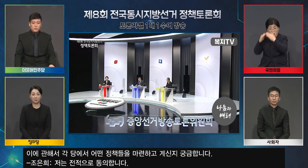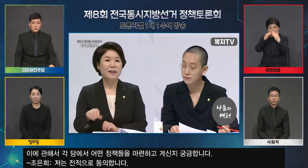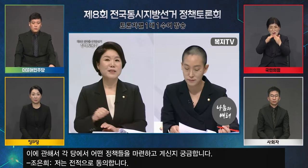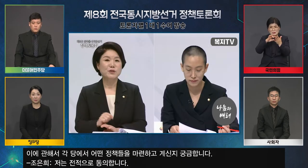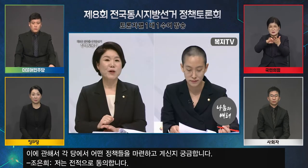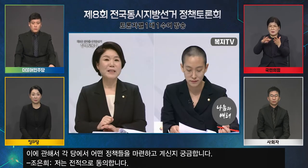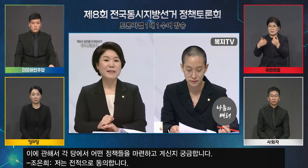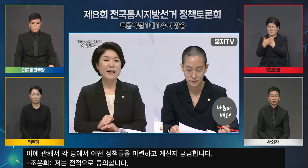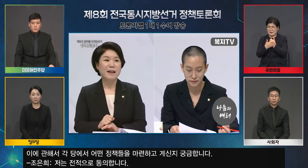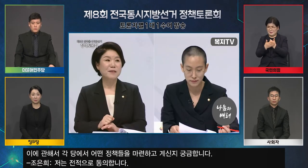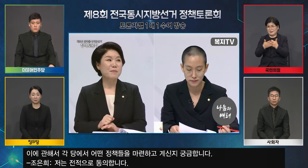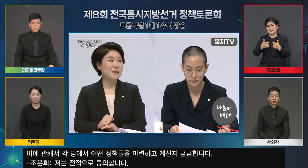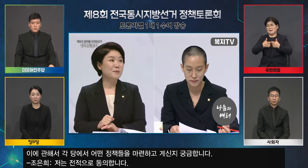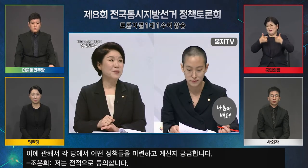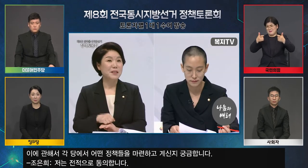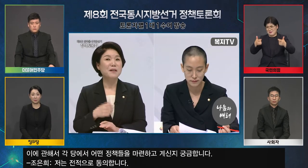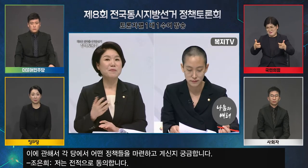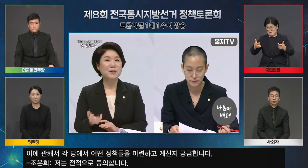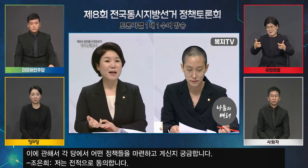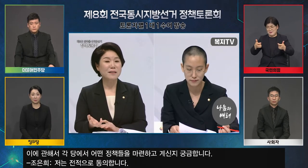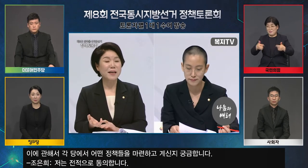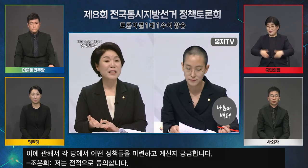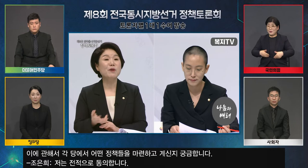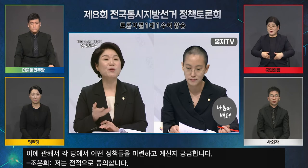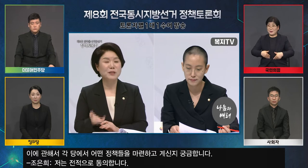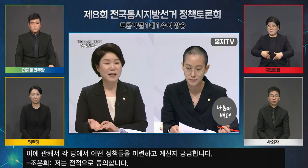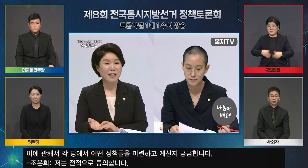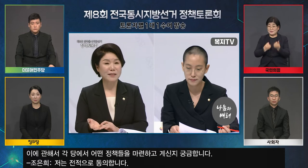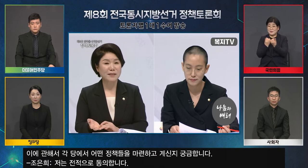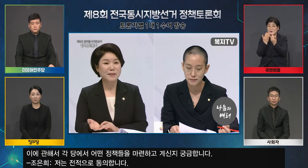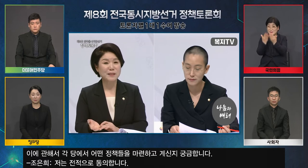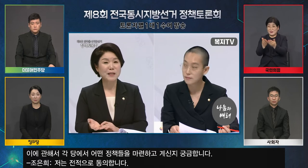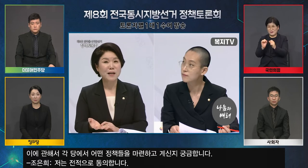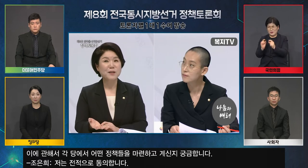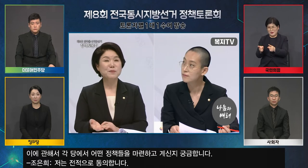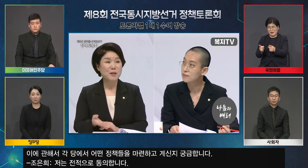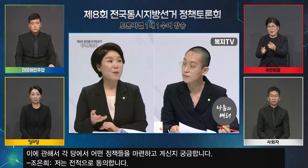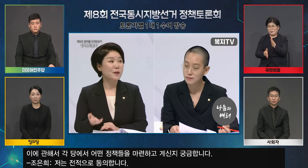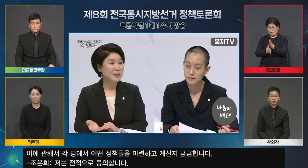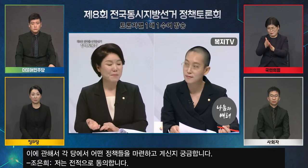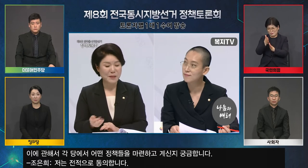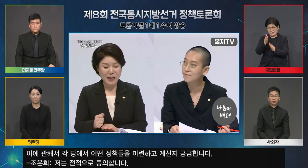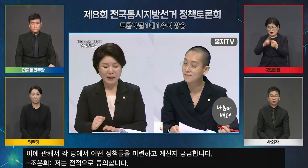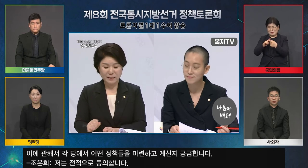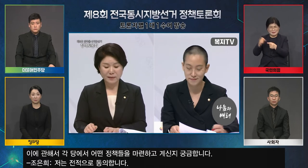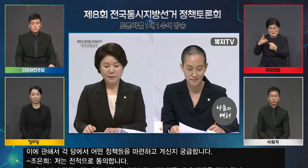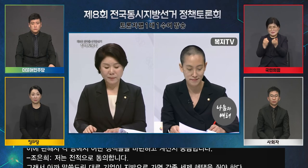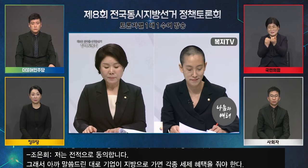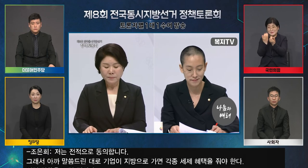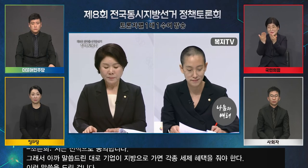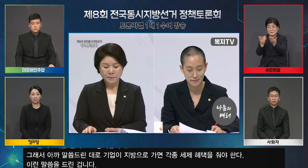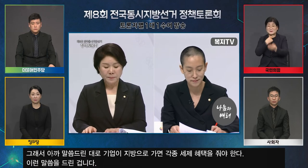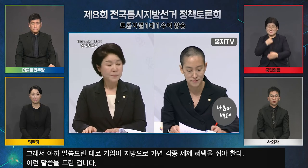혜택을 줘야 된다. 이런 말씀을 드린 겁니다. 그게 기회도시라는 것을 거듭 설명을 드립니다.